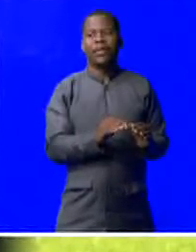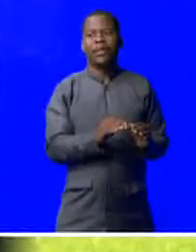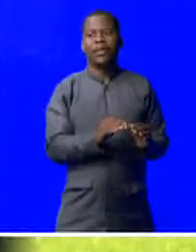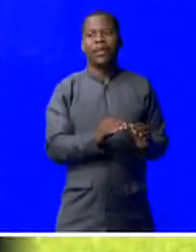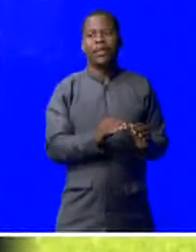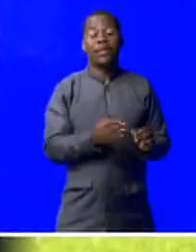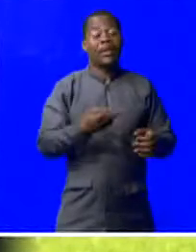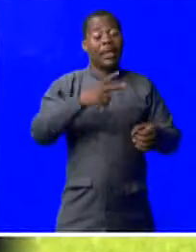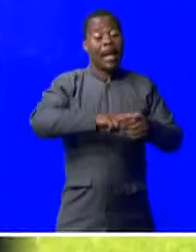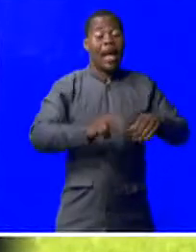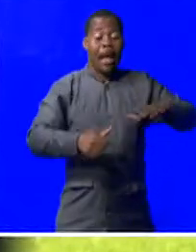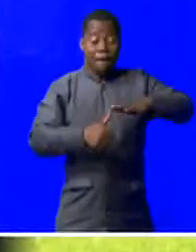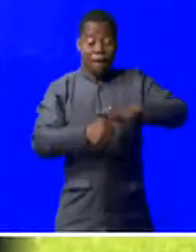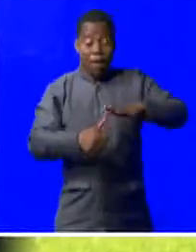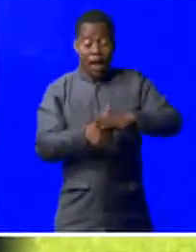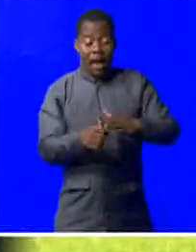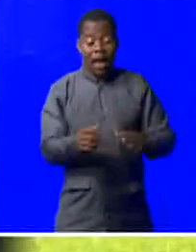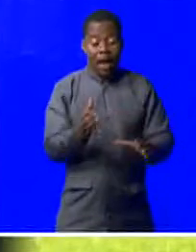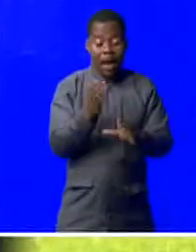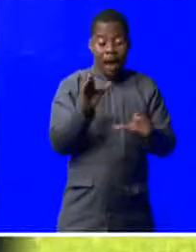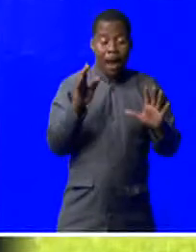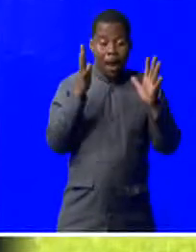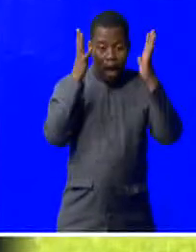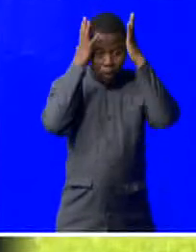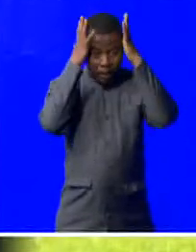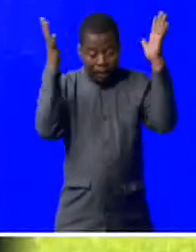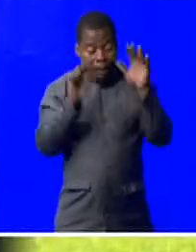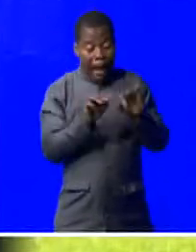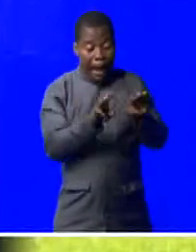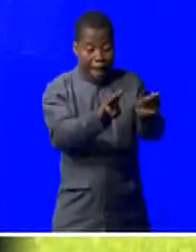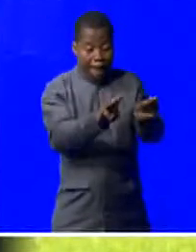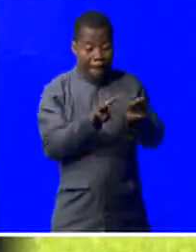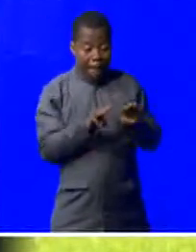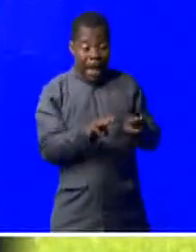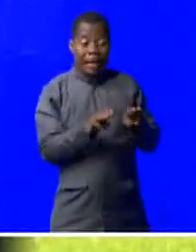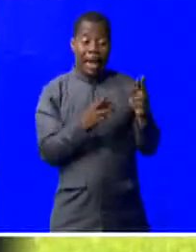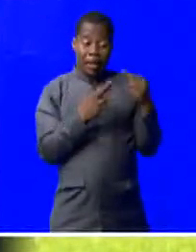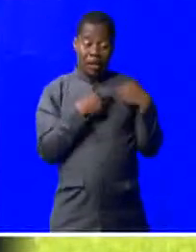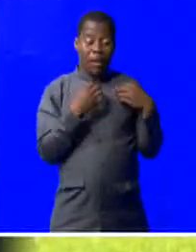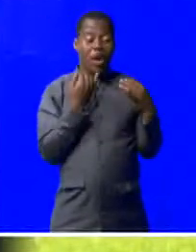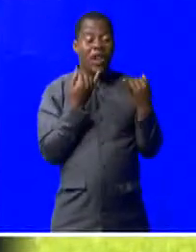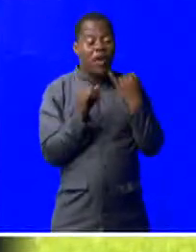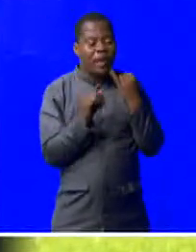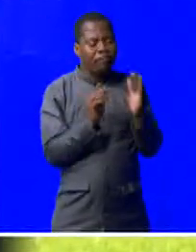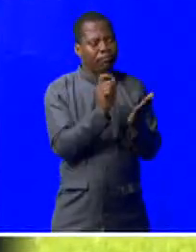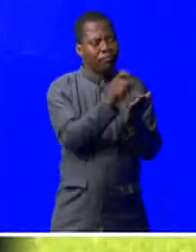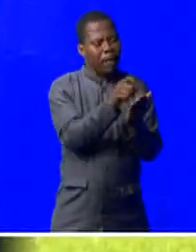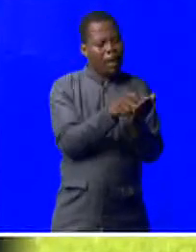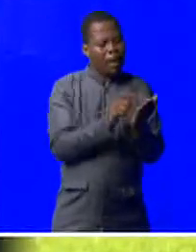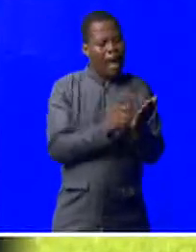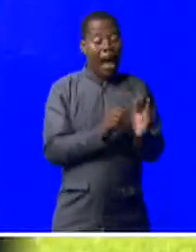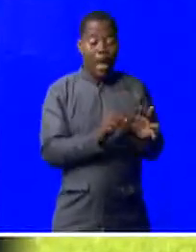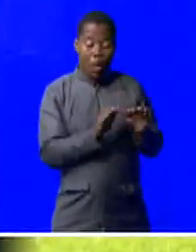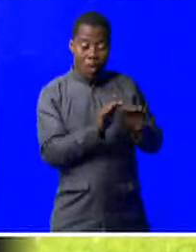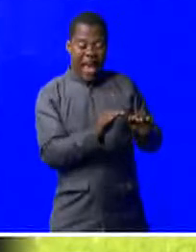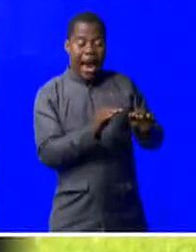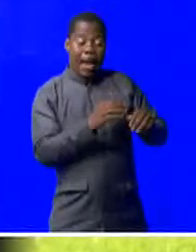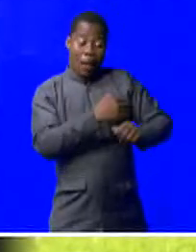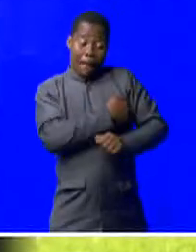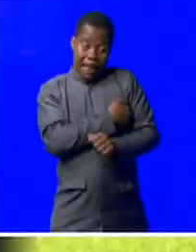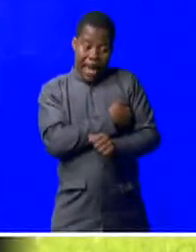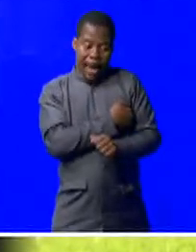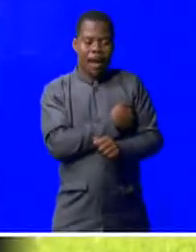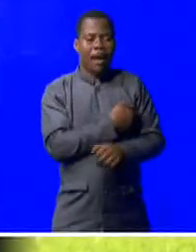kumgcoka ukuthi evene kube nenzawo lapho yonke information ya seveni